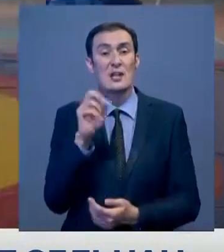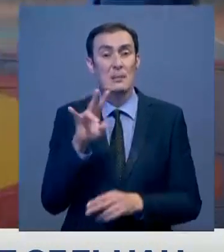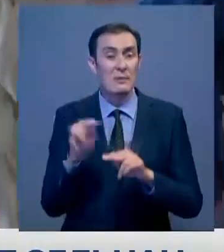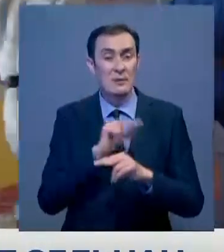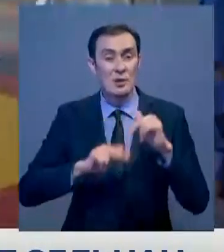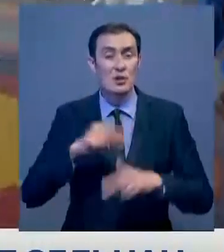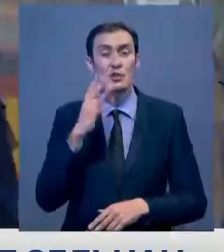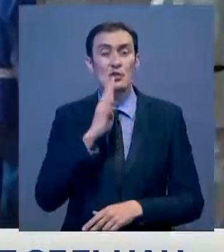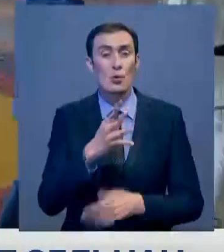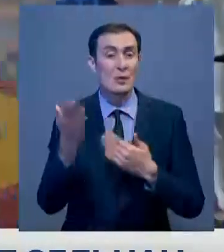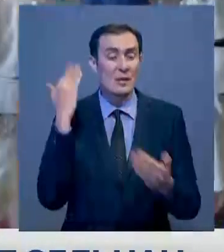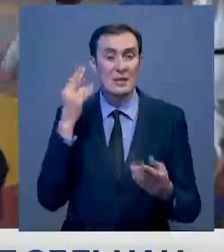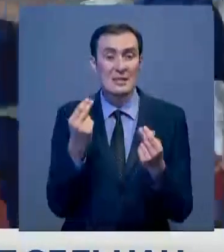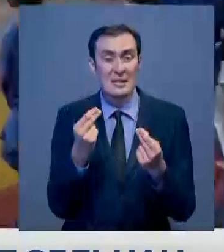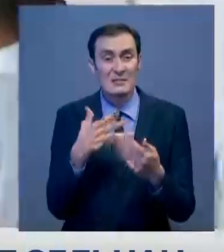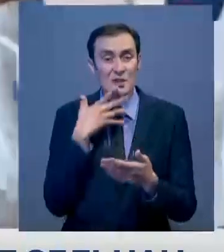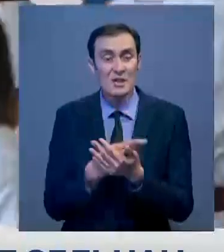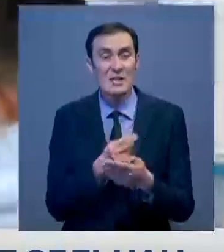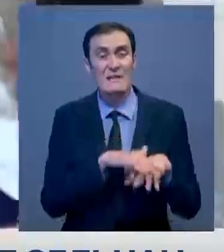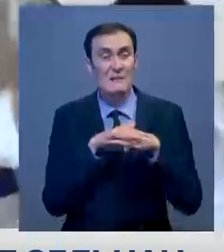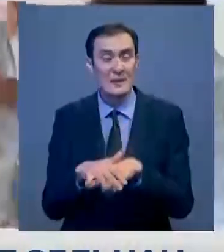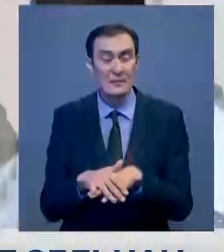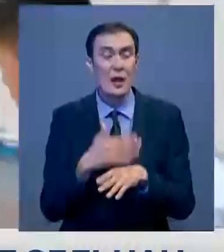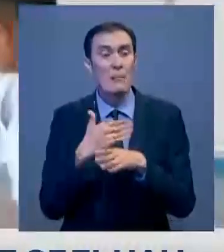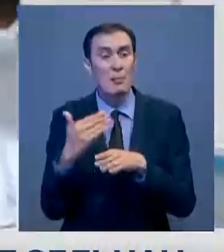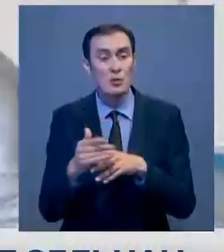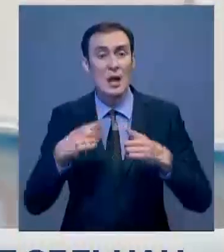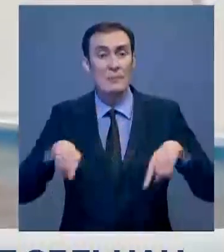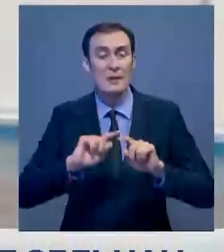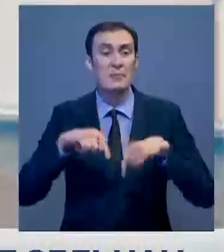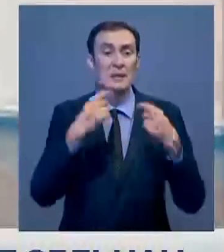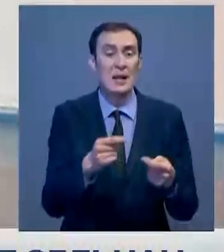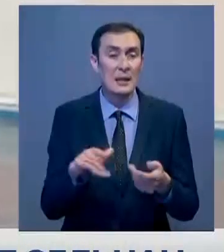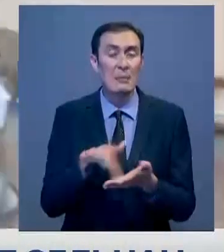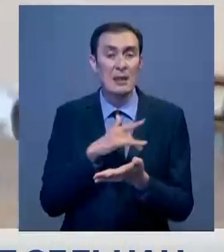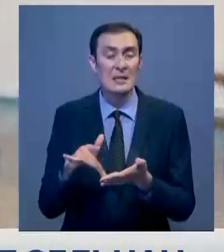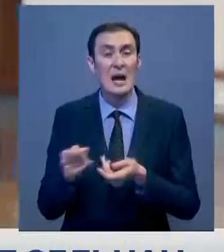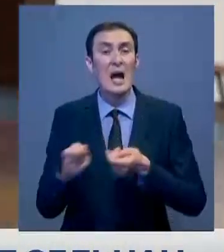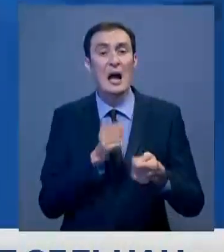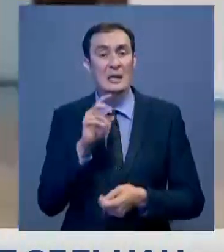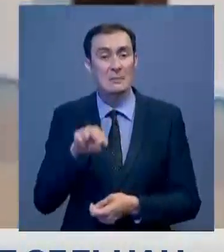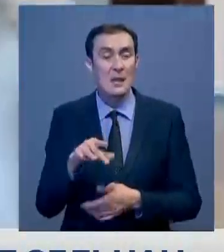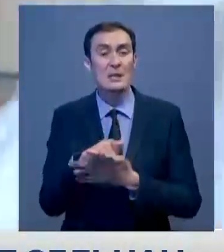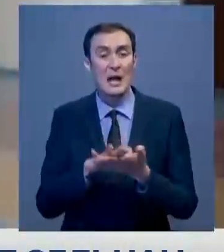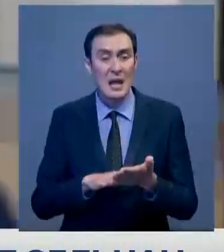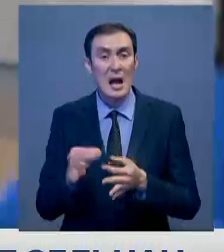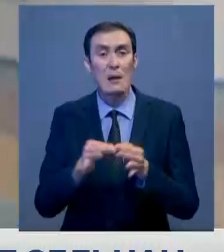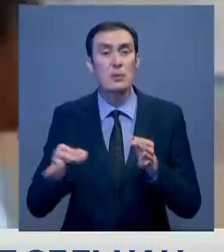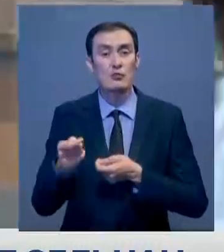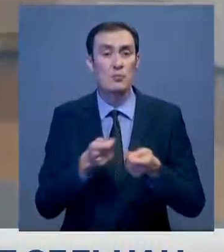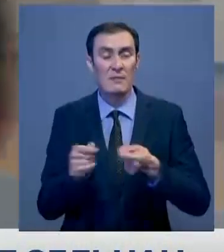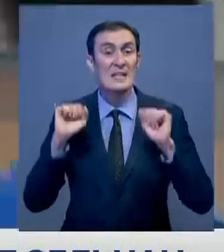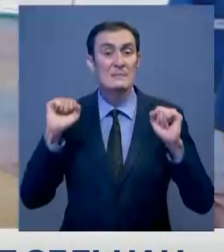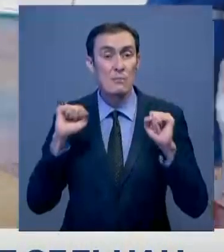возведен 4 года назад на средства частных инвесторов. Чуть позже объект передали на баланс районного акимата, затем областного